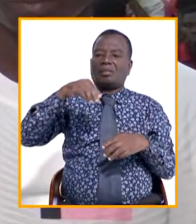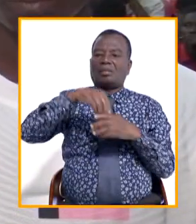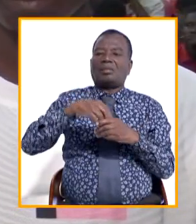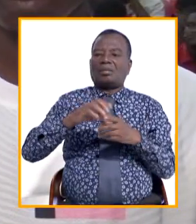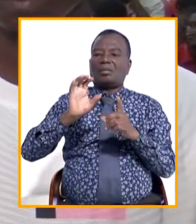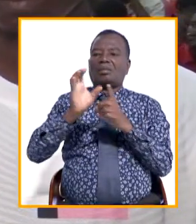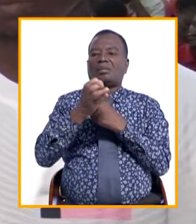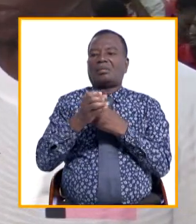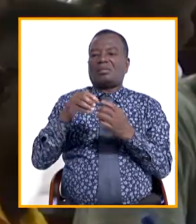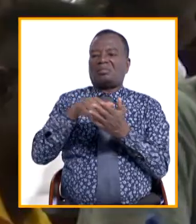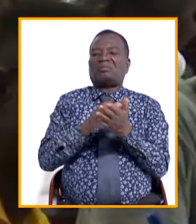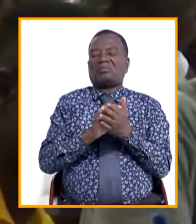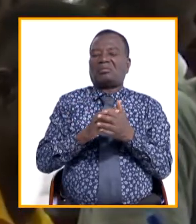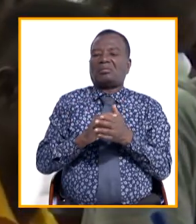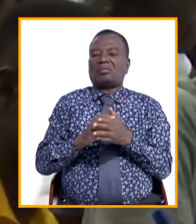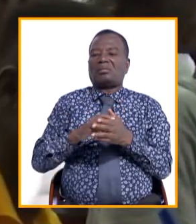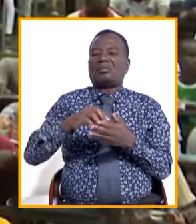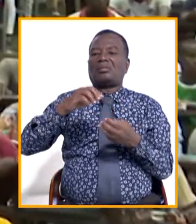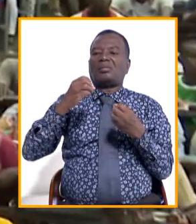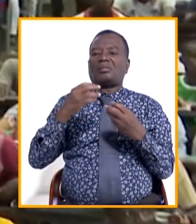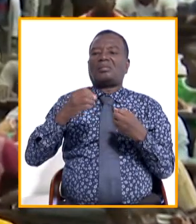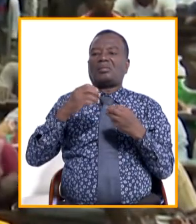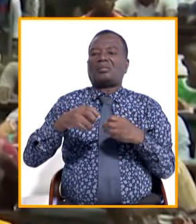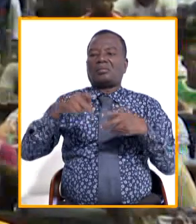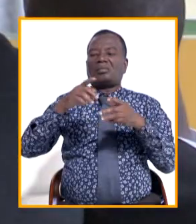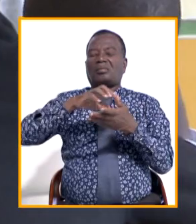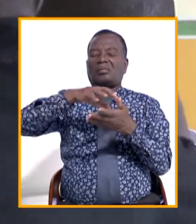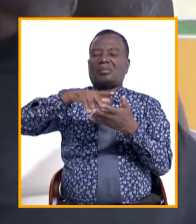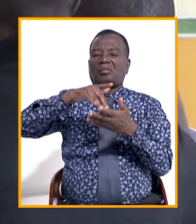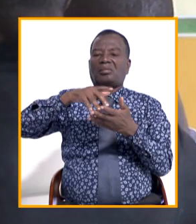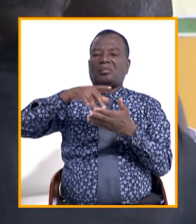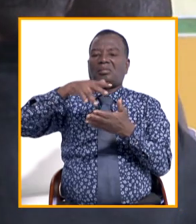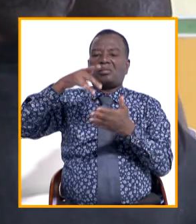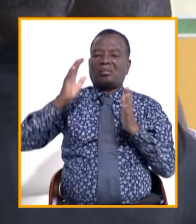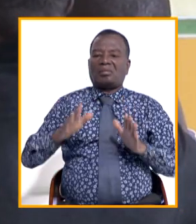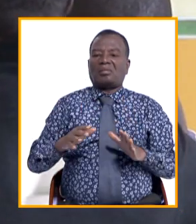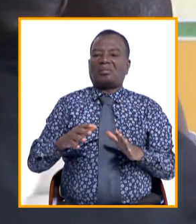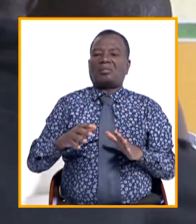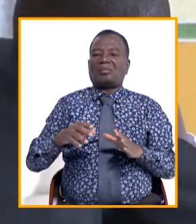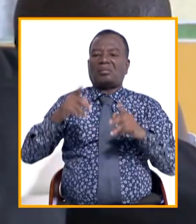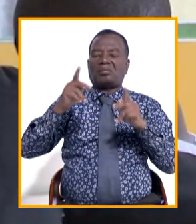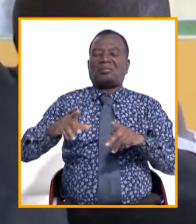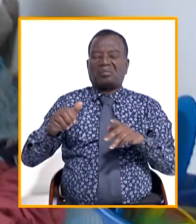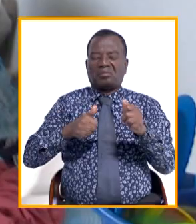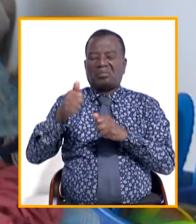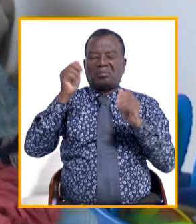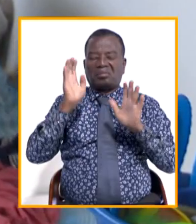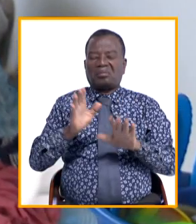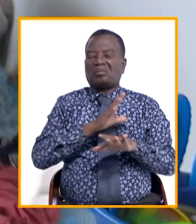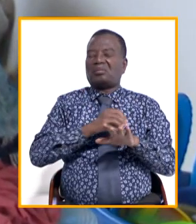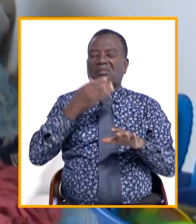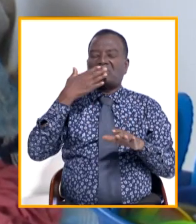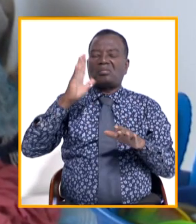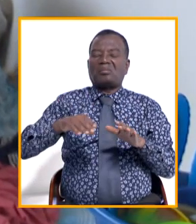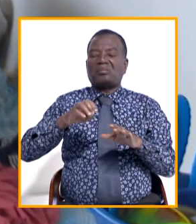précaires sur l'espace universitaire. Nombre pléthorique d'étudiants dans les amphithéâtres, insuffisance du personnel administratif, mauvais état